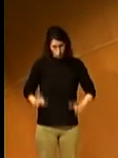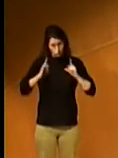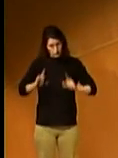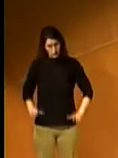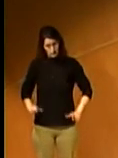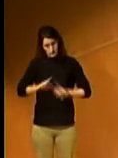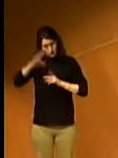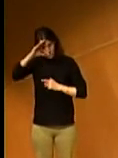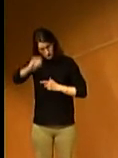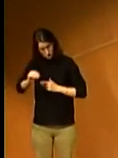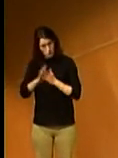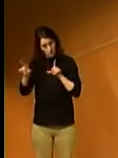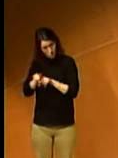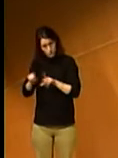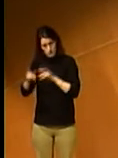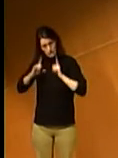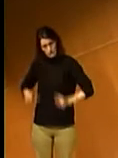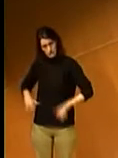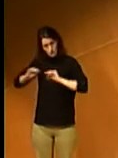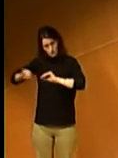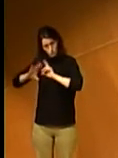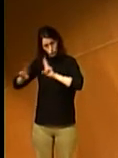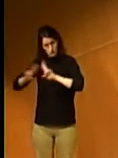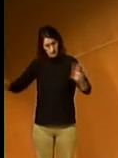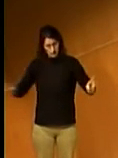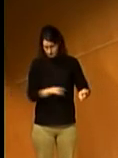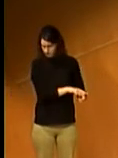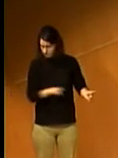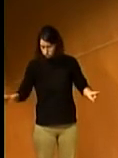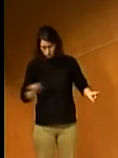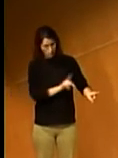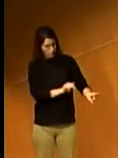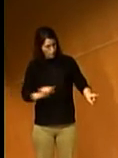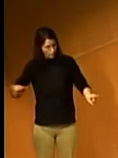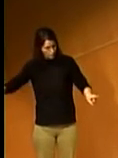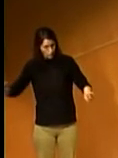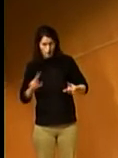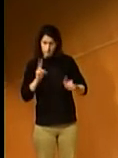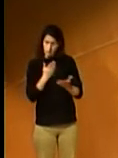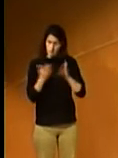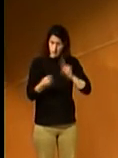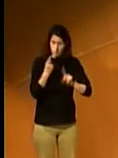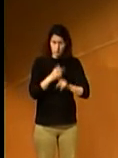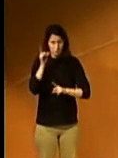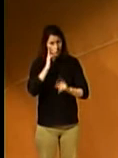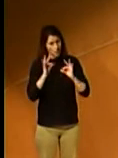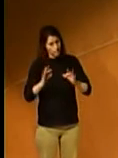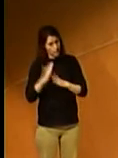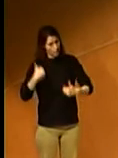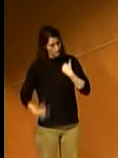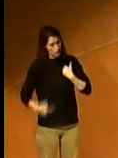d'enseignement général aussi. Donc ça, c'est très important. On met en place beaucoup de choses dans le secteur du handicap.